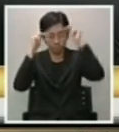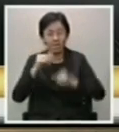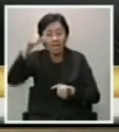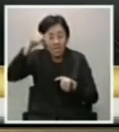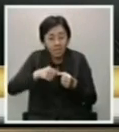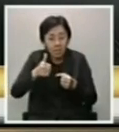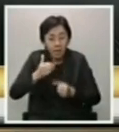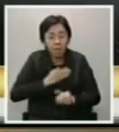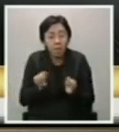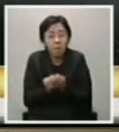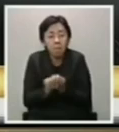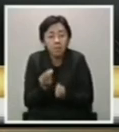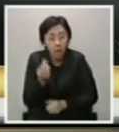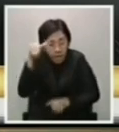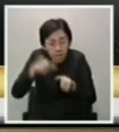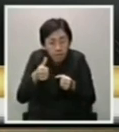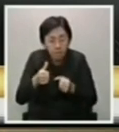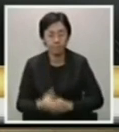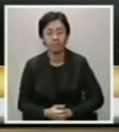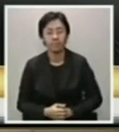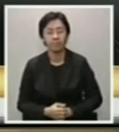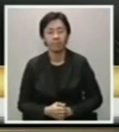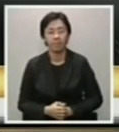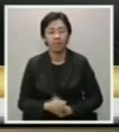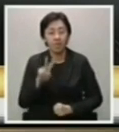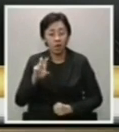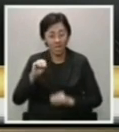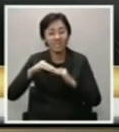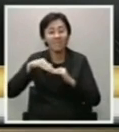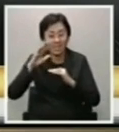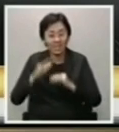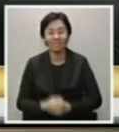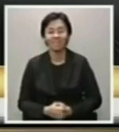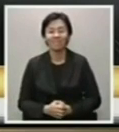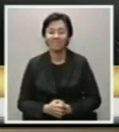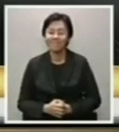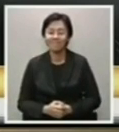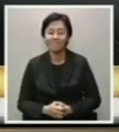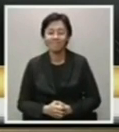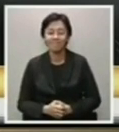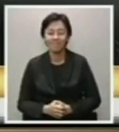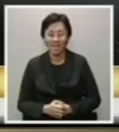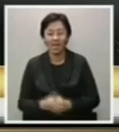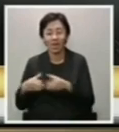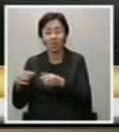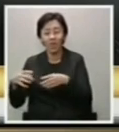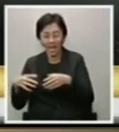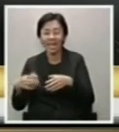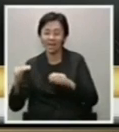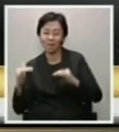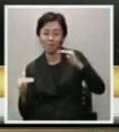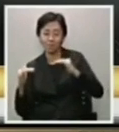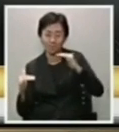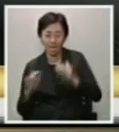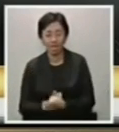จำได้ไหมครับว่าผมได้คะแนนเสียงเท่าไหร่เกิน250นะก็มากกว่าฝ่ายค้านนะแล้วไม่ได้ใช้